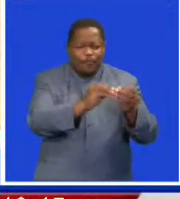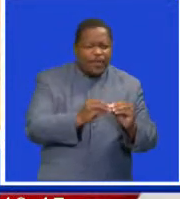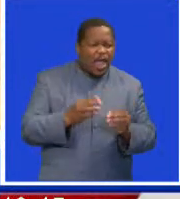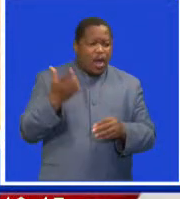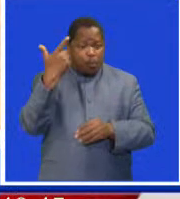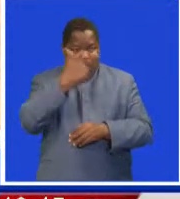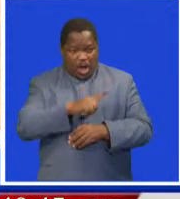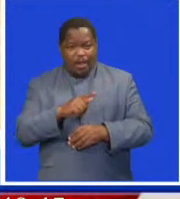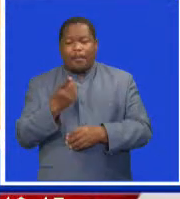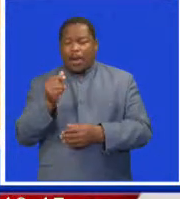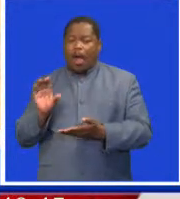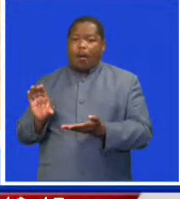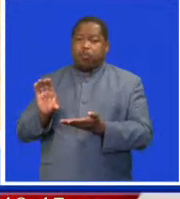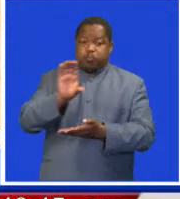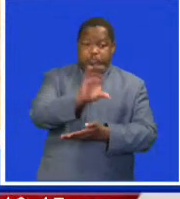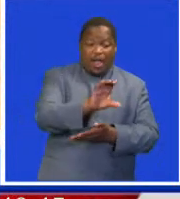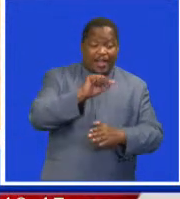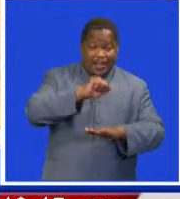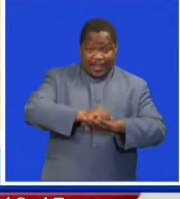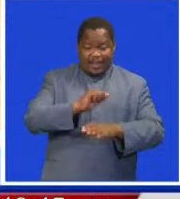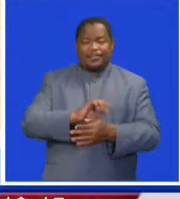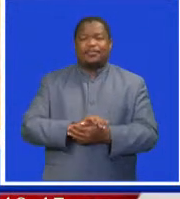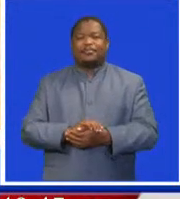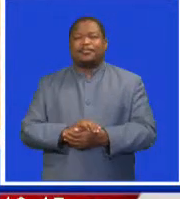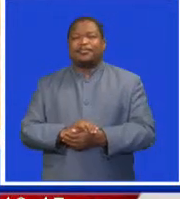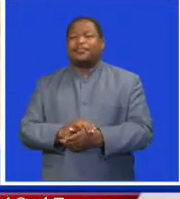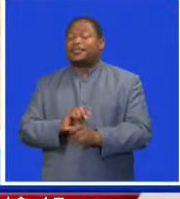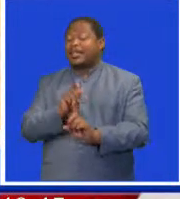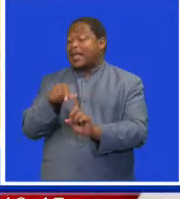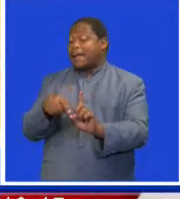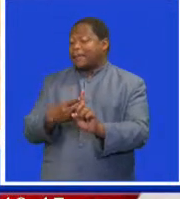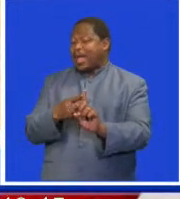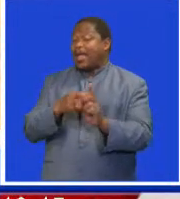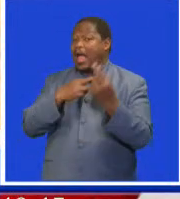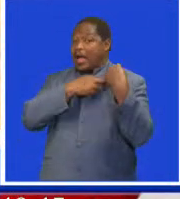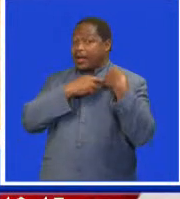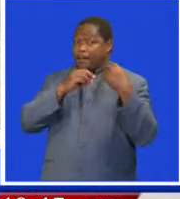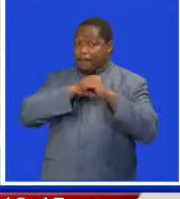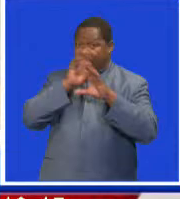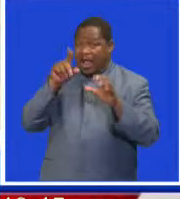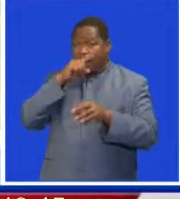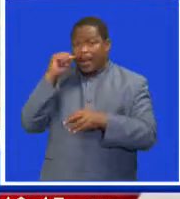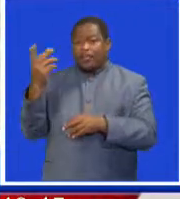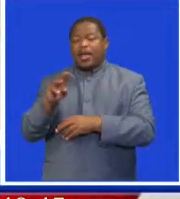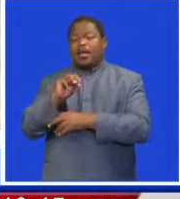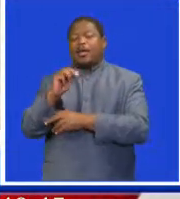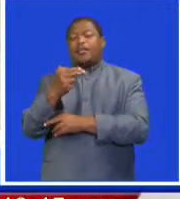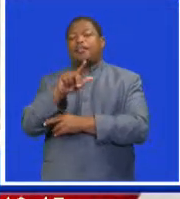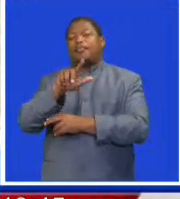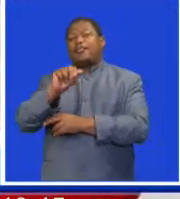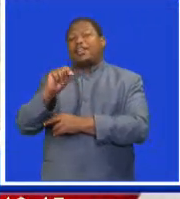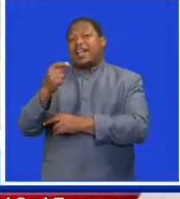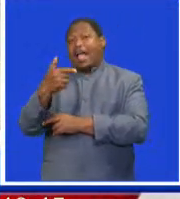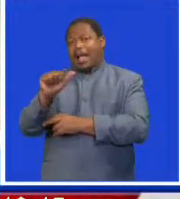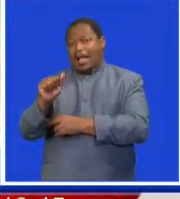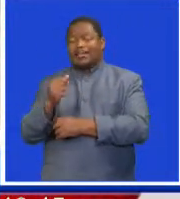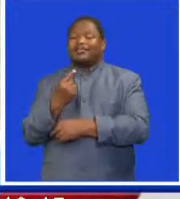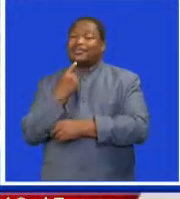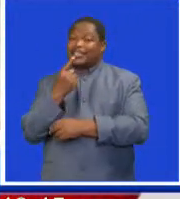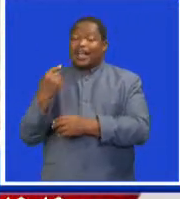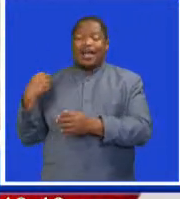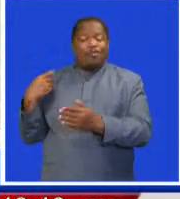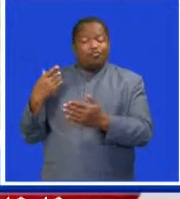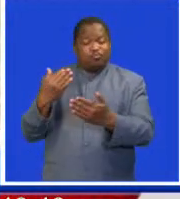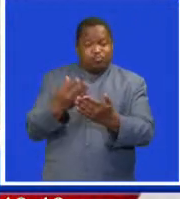eMaswati yakhombisa ukuthi analo luthando lemvelo njengoba sukela kwacala eMaswati lesekafikile kutawuthola emaphepha